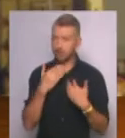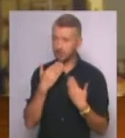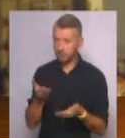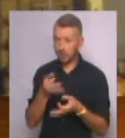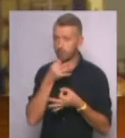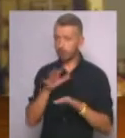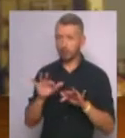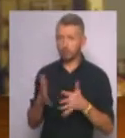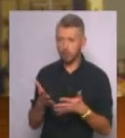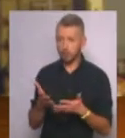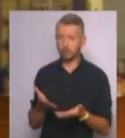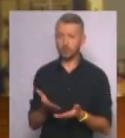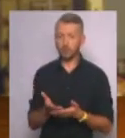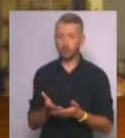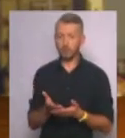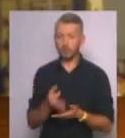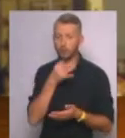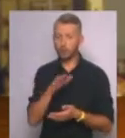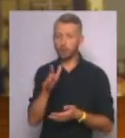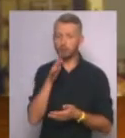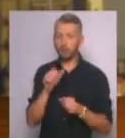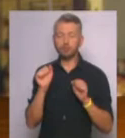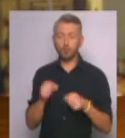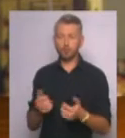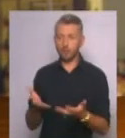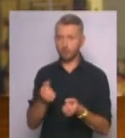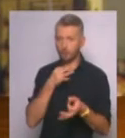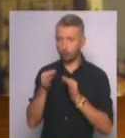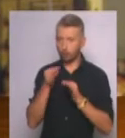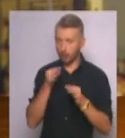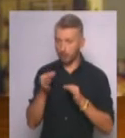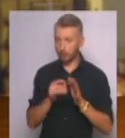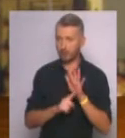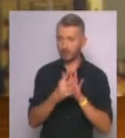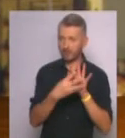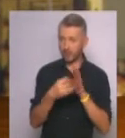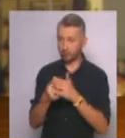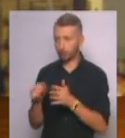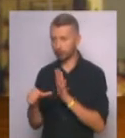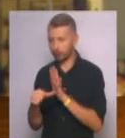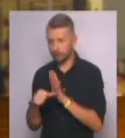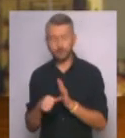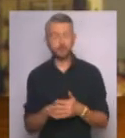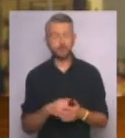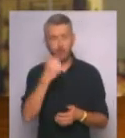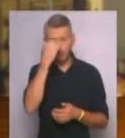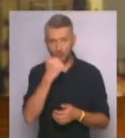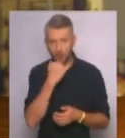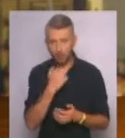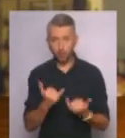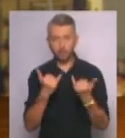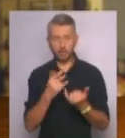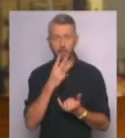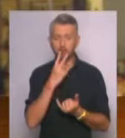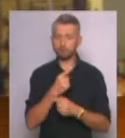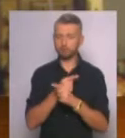випадку, в будь-який час можна буде отримати консультацію. Так, з 9? Звичайно. Так. Дуже дякую. Прямо зараз ви бачите